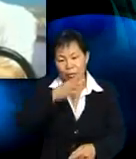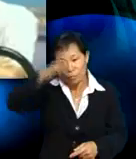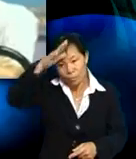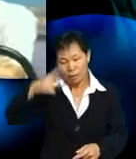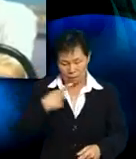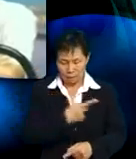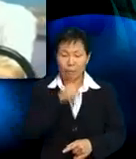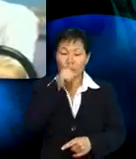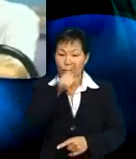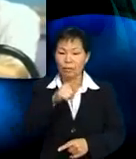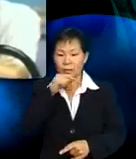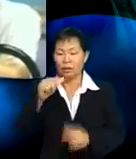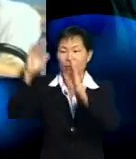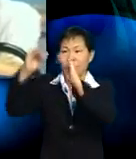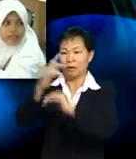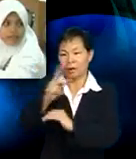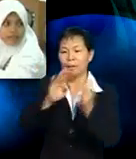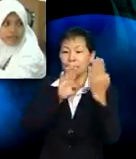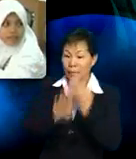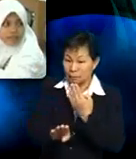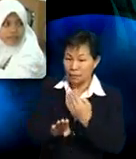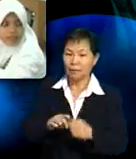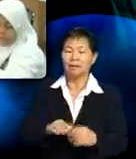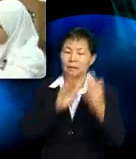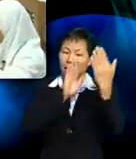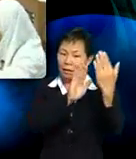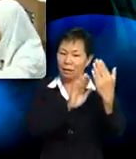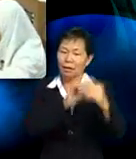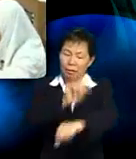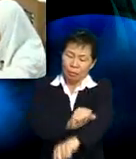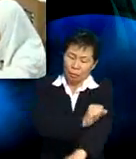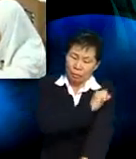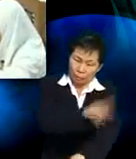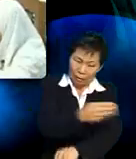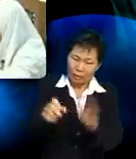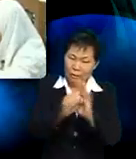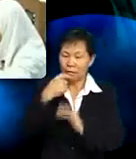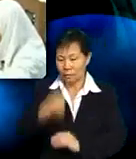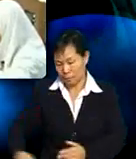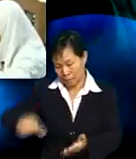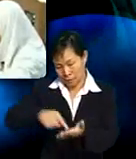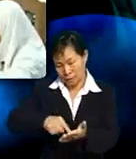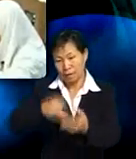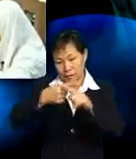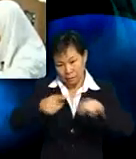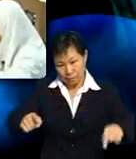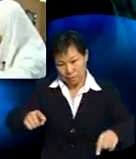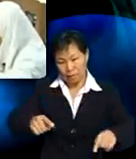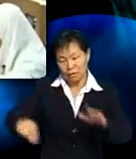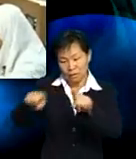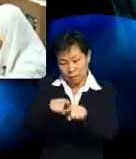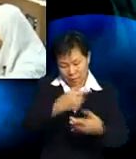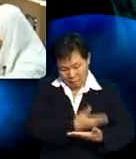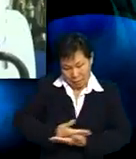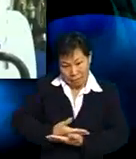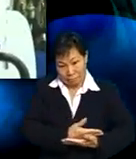Ibu bapa kita memang tidak mengharapkan balasan terhadap pengobatan mereka selama ini. Tetapi sebagai